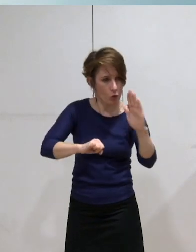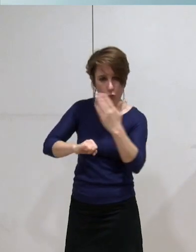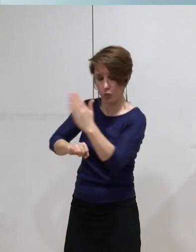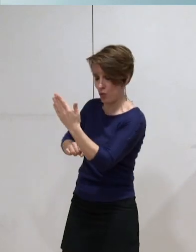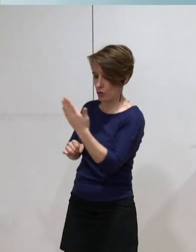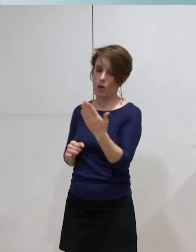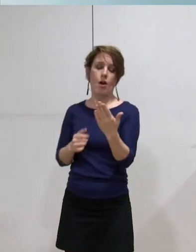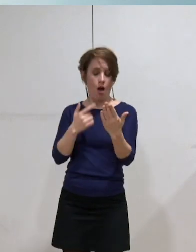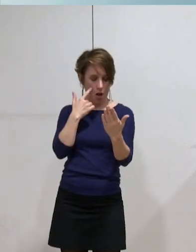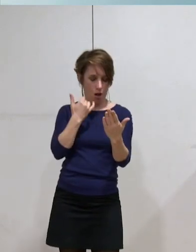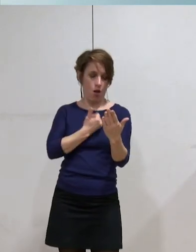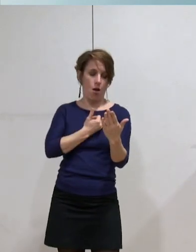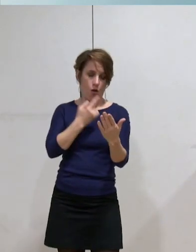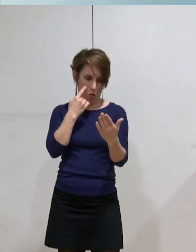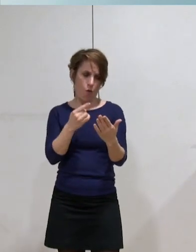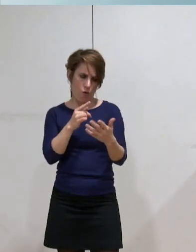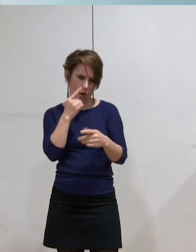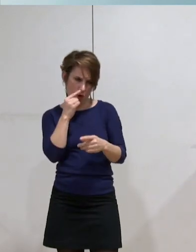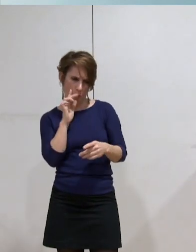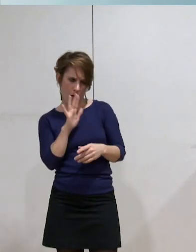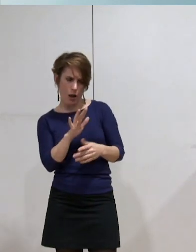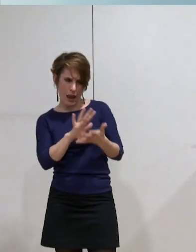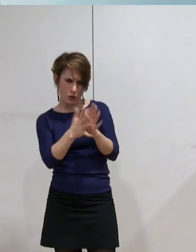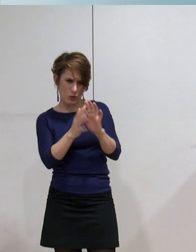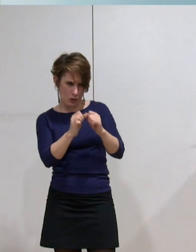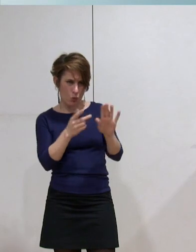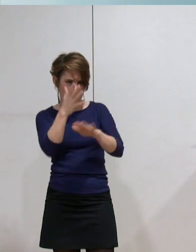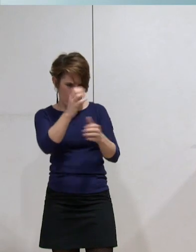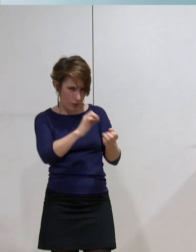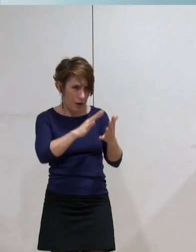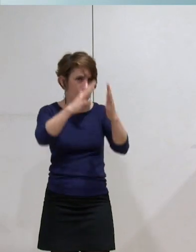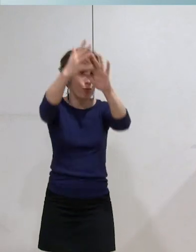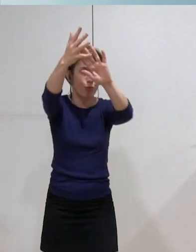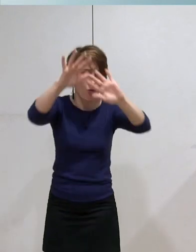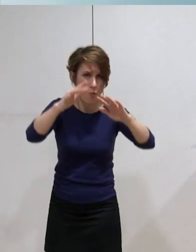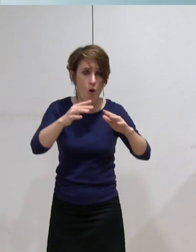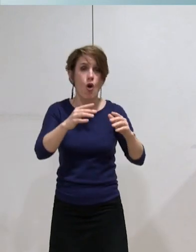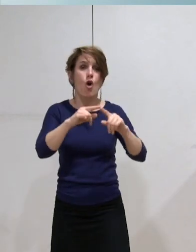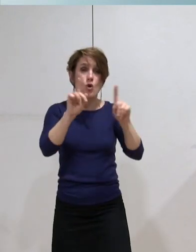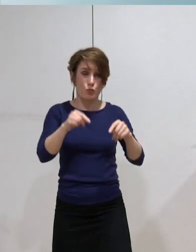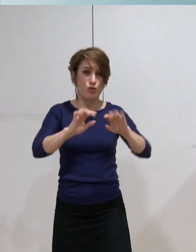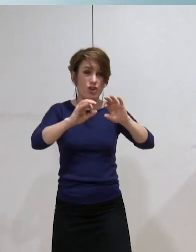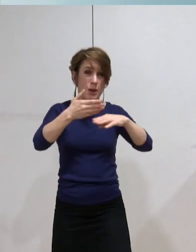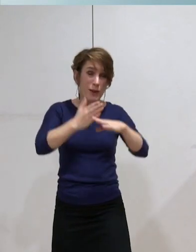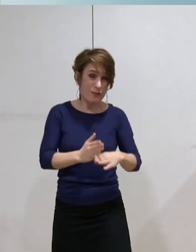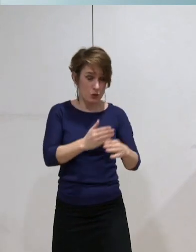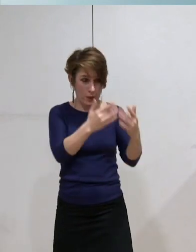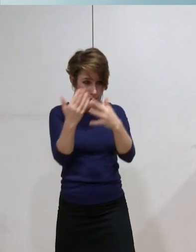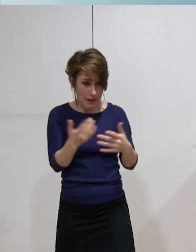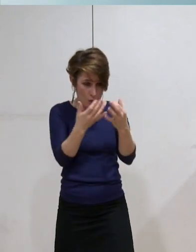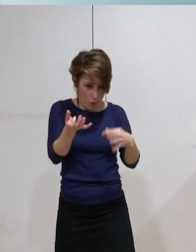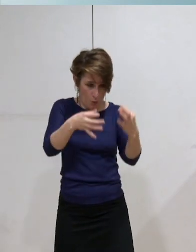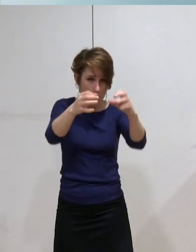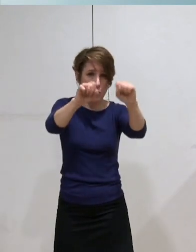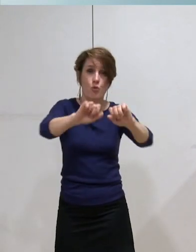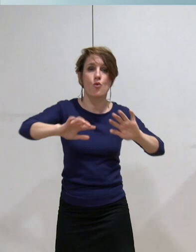projetait dans l'avenir et comment elles avaient une capacité à construire des budgets des budgets prévisionnels la de deuxè chose c'était prendre